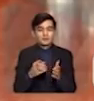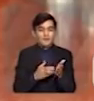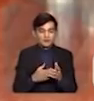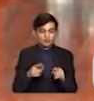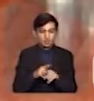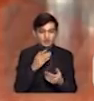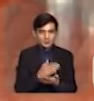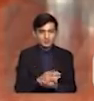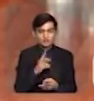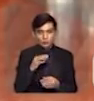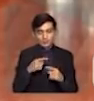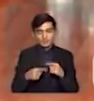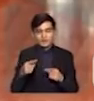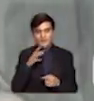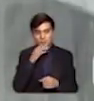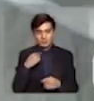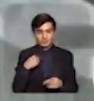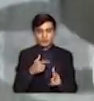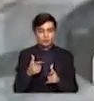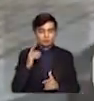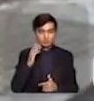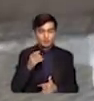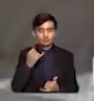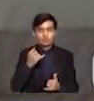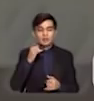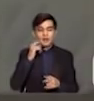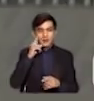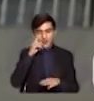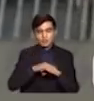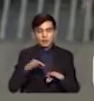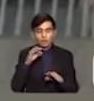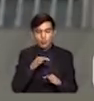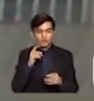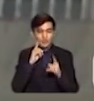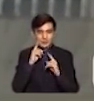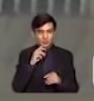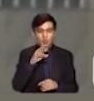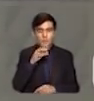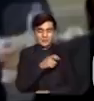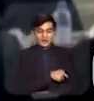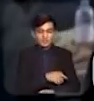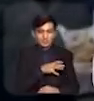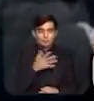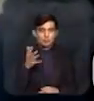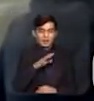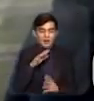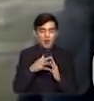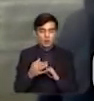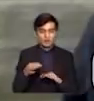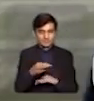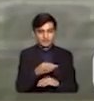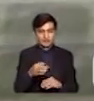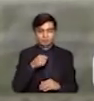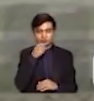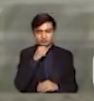енді осы алдағы уақытта жөндейміз. Бүгін үкіметтік комиссияның ұсынысымен кикілжің болған 5 ауылдың ақсақалдары бас қосып, мәселенің